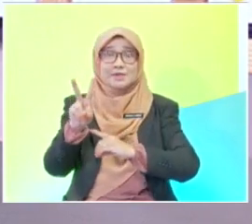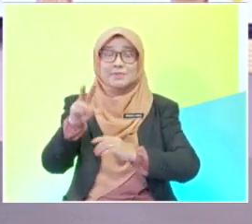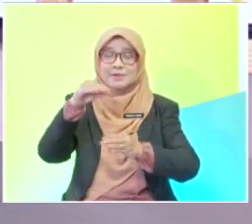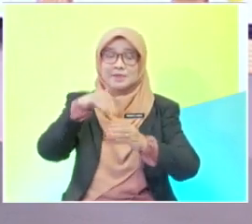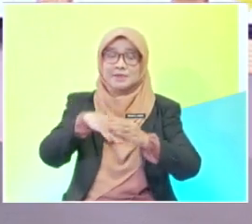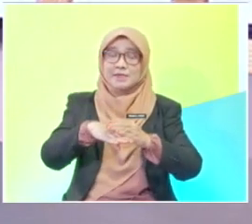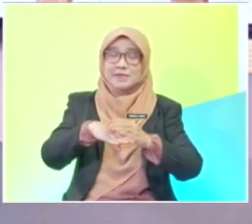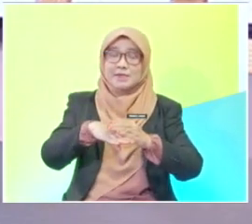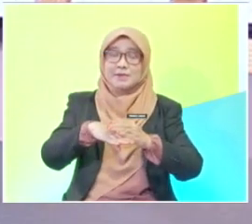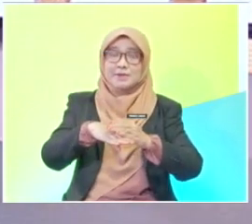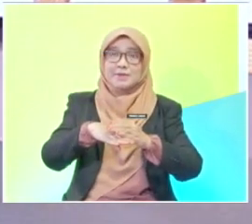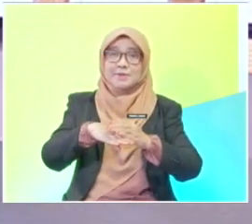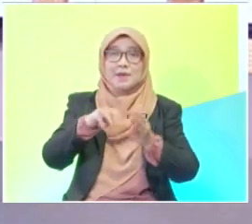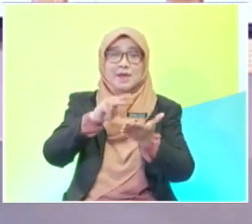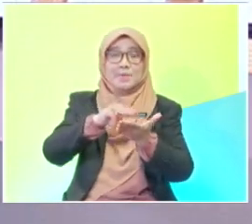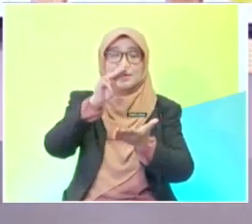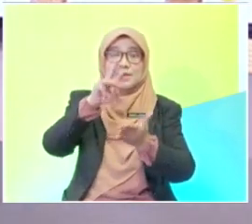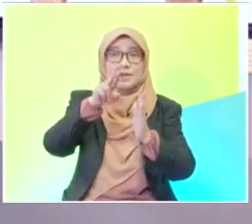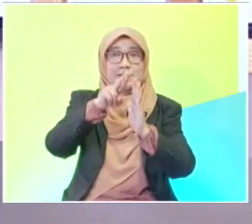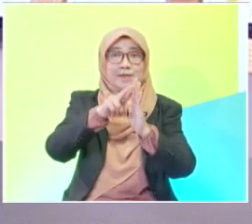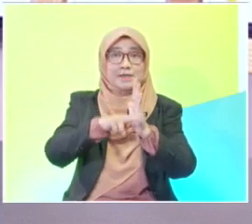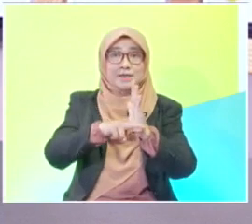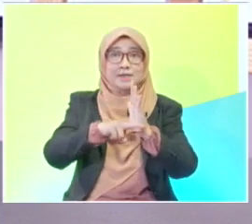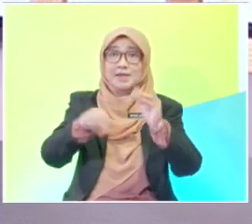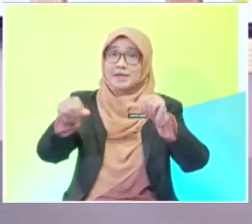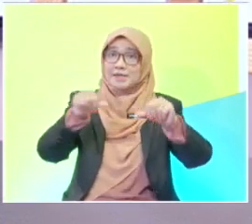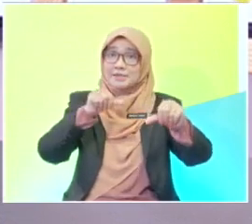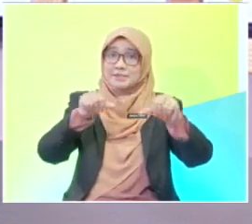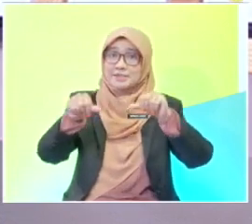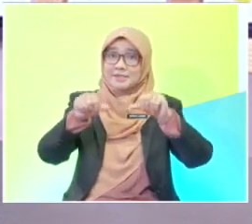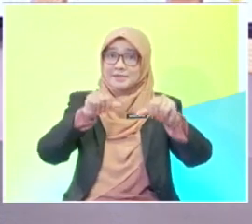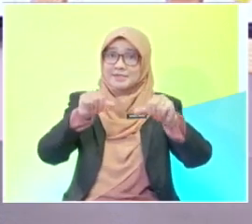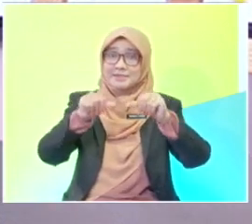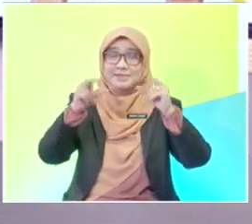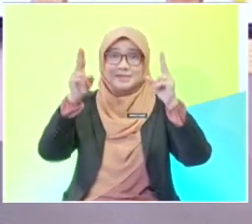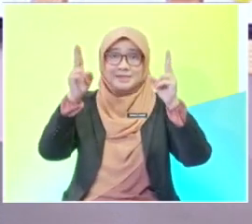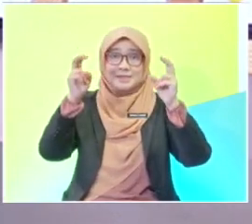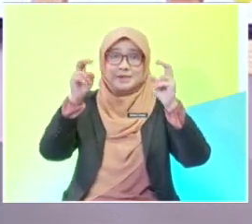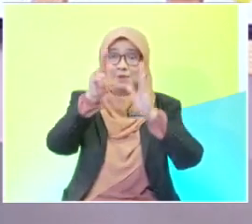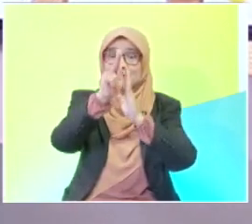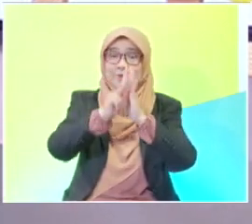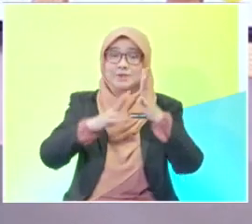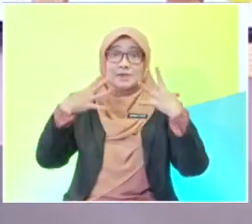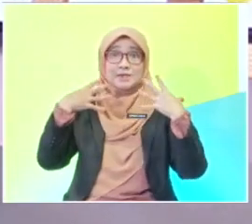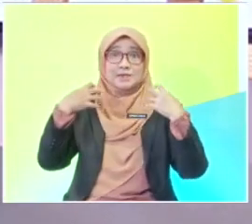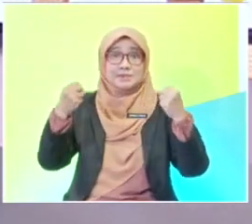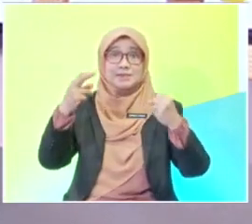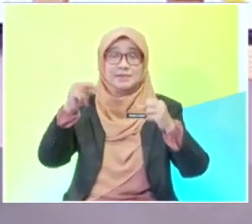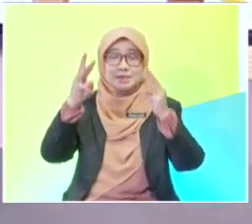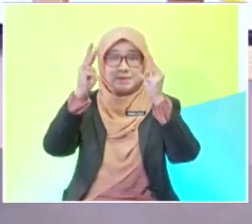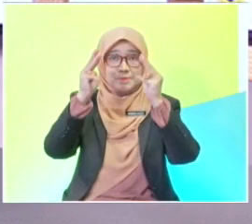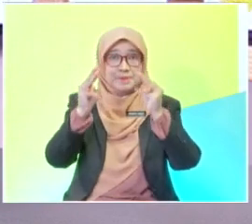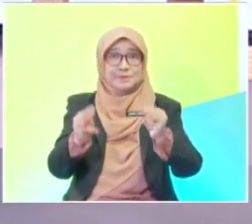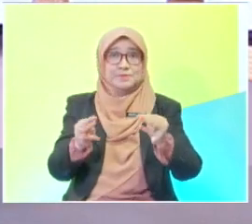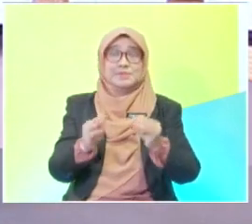menengah rendah. Sama-sama kita sedang mengupas mata pelajaran sains dan topiknya tentunya sangat penting iaitu kesihatan manusia. Kesihatan